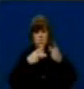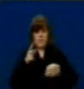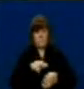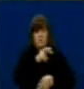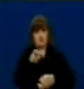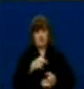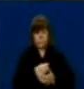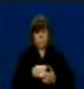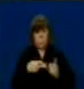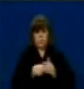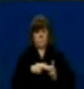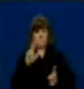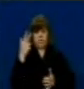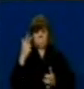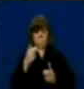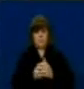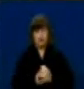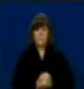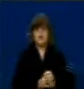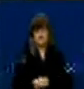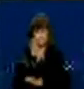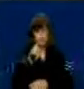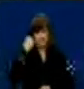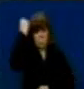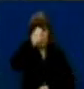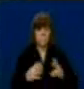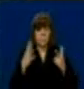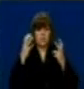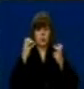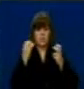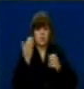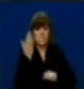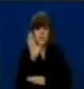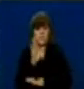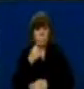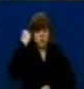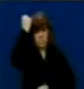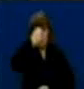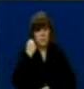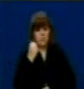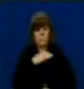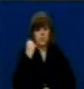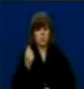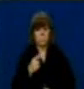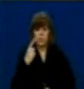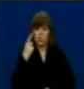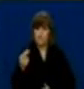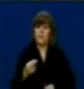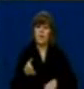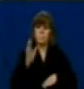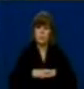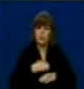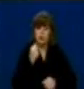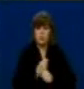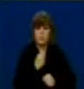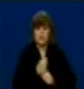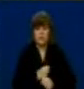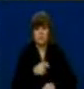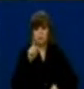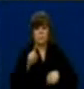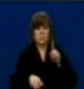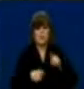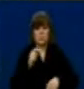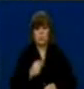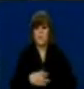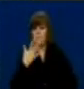Evropian për vitin 2013, më shumë se 800 zyrtar publik në Kosovë kanë më shumë se 2 vende pune, e disa prej tyre deri në